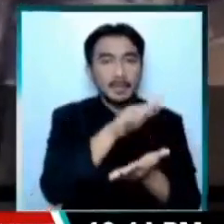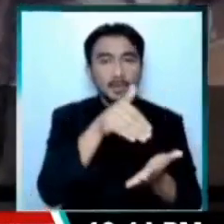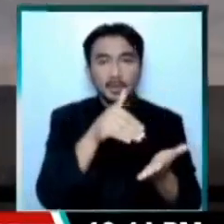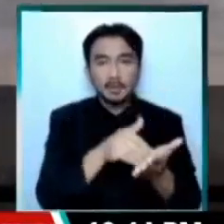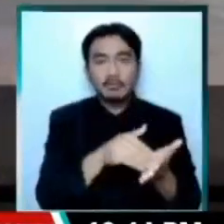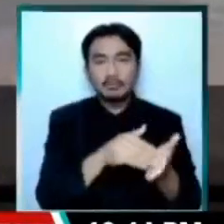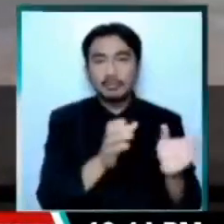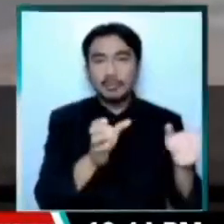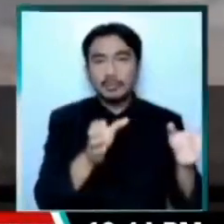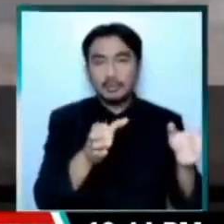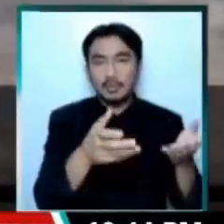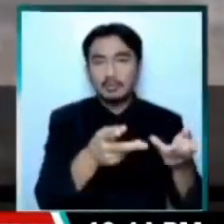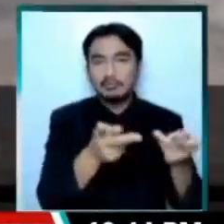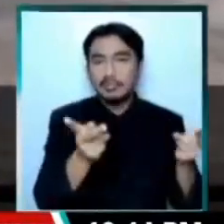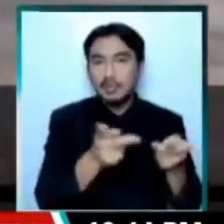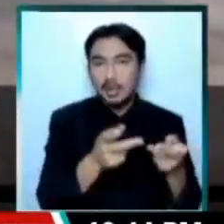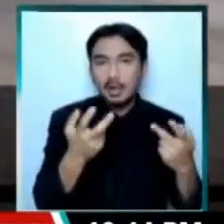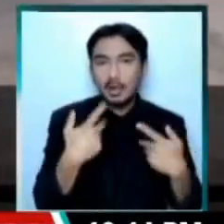ng maikling programa.